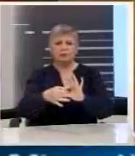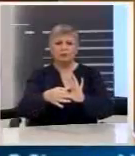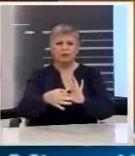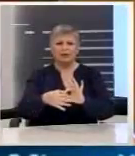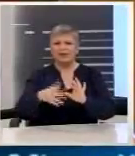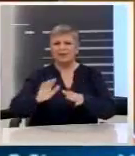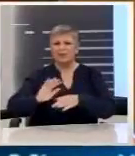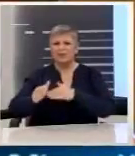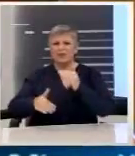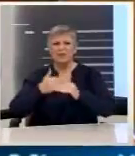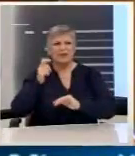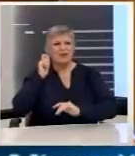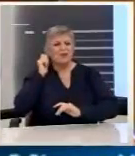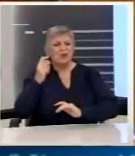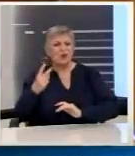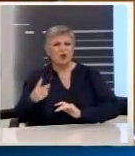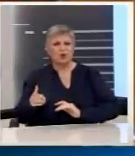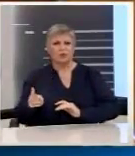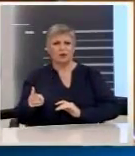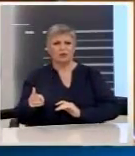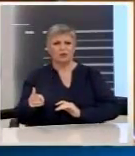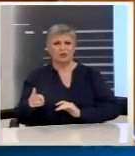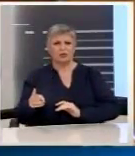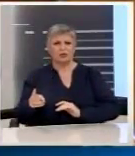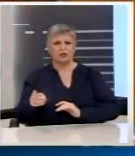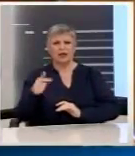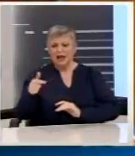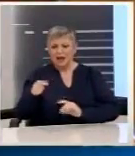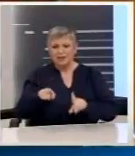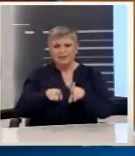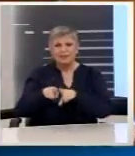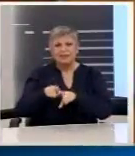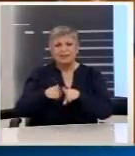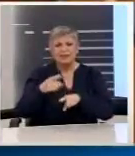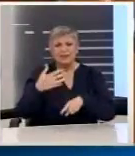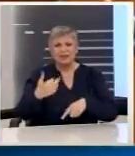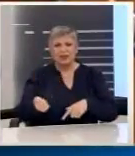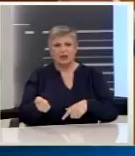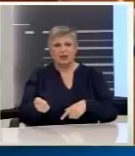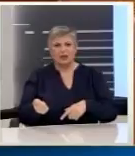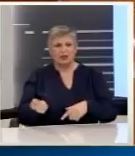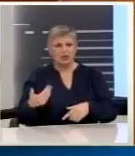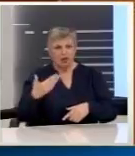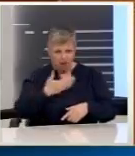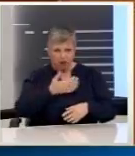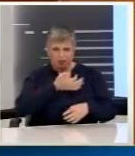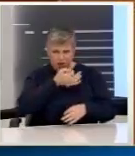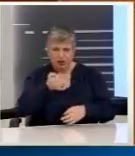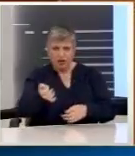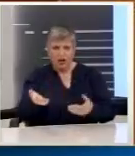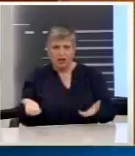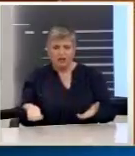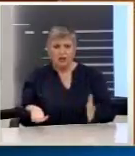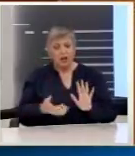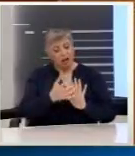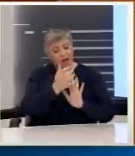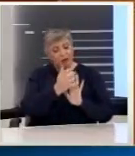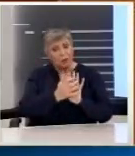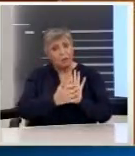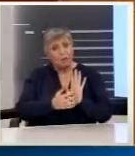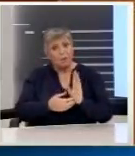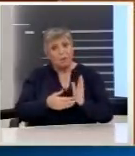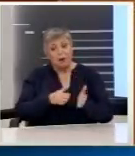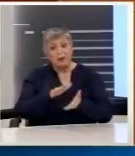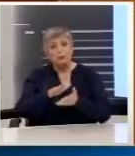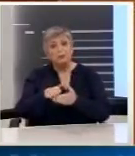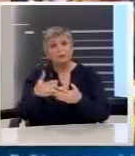αυτός, με τον αρχηγό της αξιωματικής αντιπολίτευσης. Εσείς τα λέτε αυτά. Στο κείμενο που καταθέσατε δεν τα